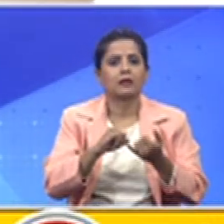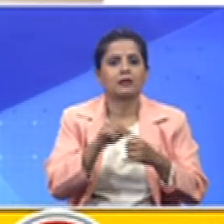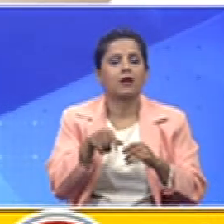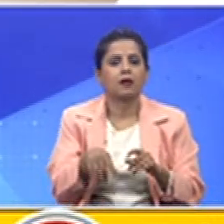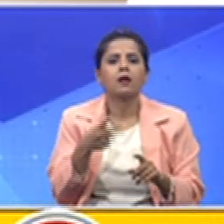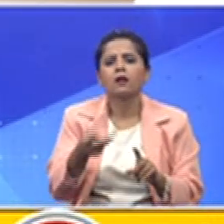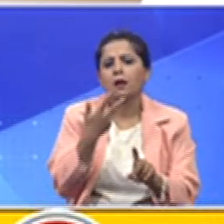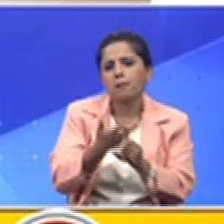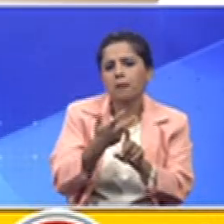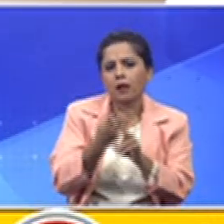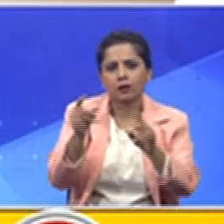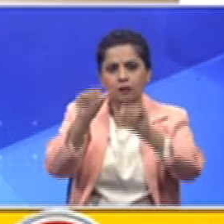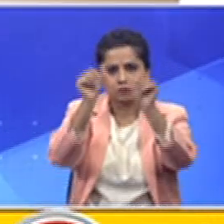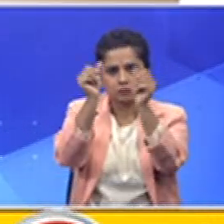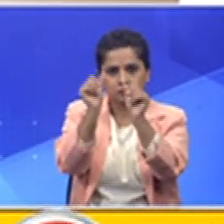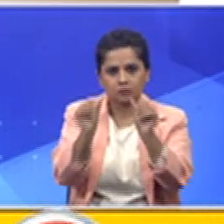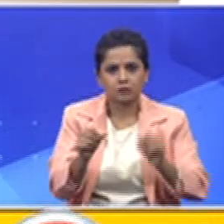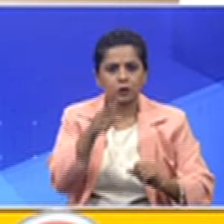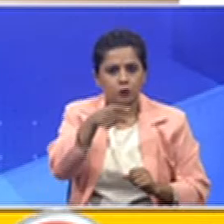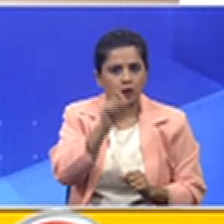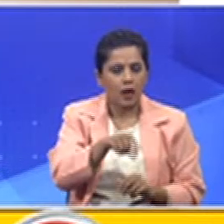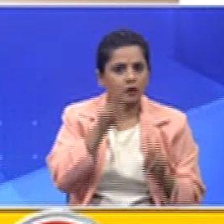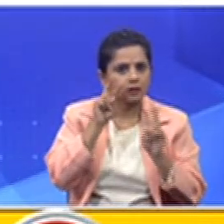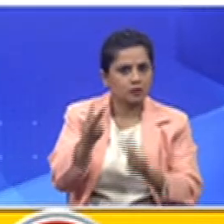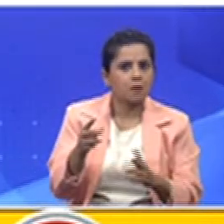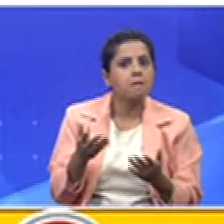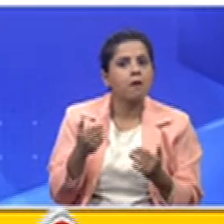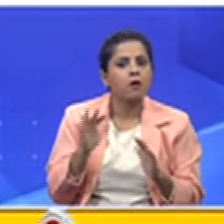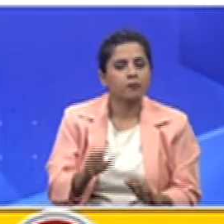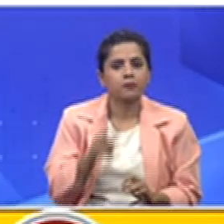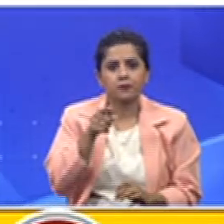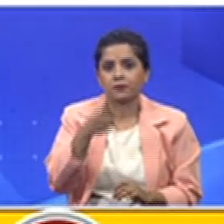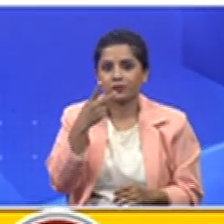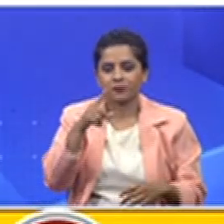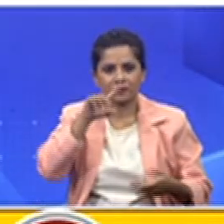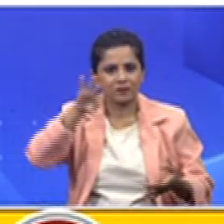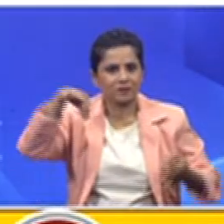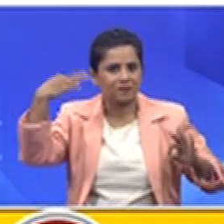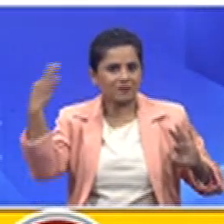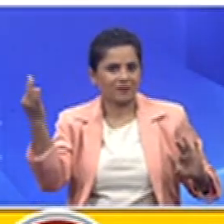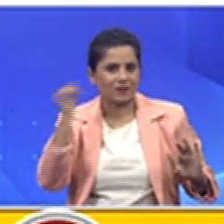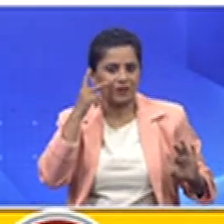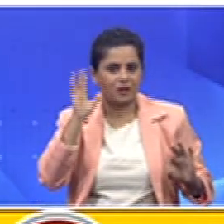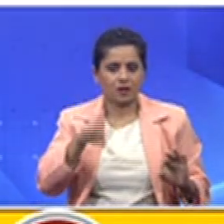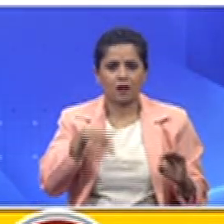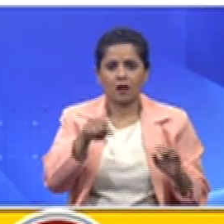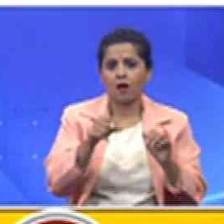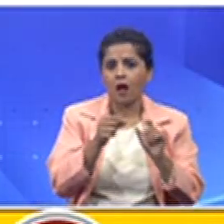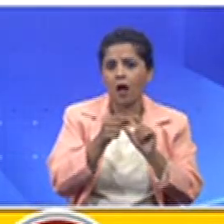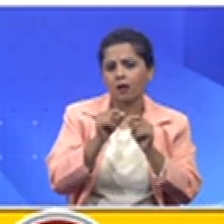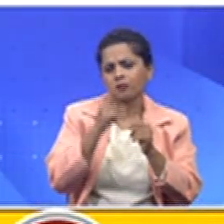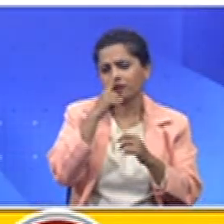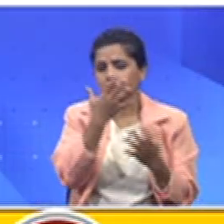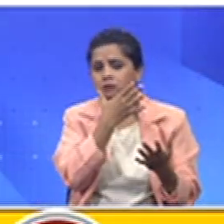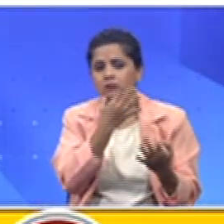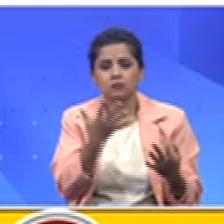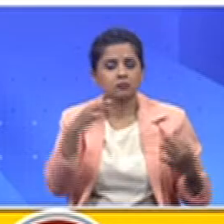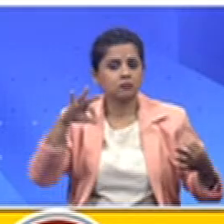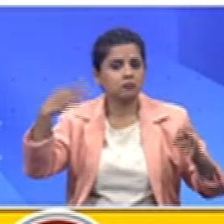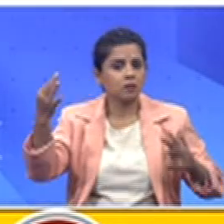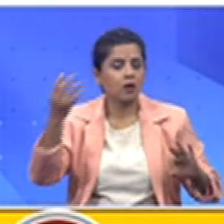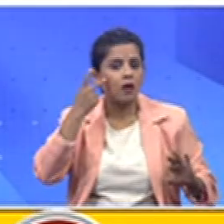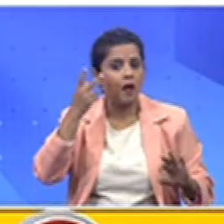सैंडस्टोन स्कल्पचर भी आपको देखने को मिलेगा। ये नृत्य करती हुई एक अप्सरा की कलाकृति है जिसका